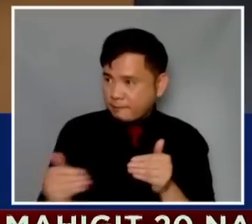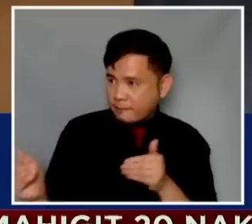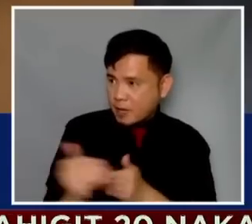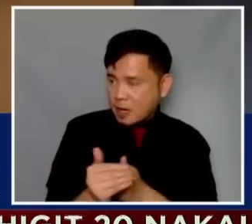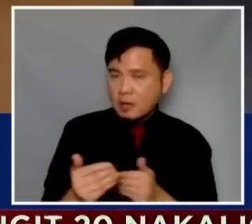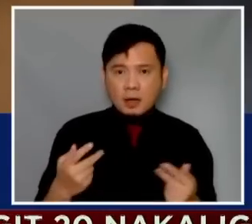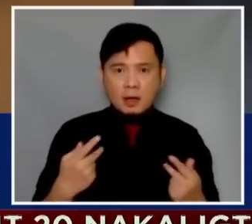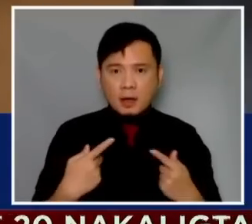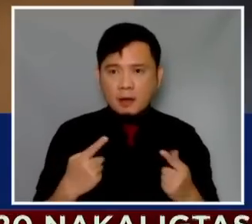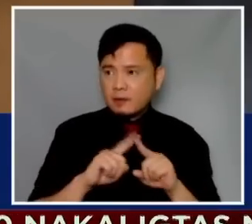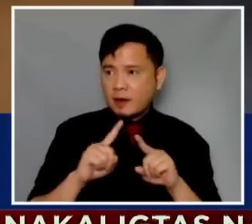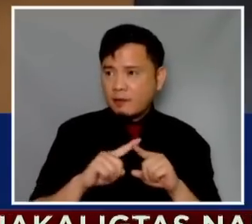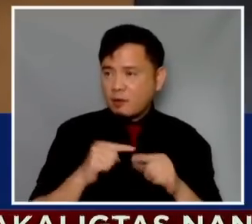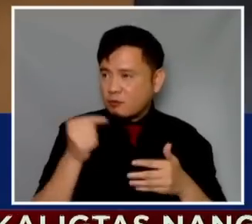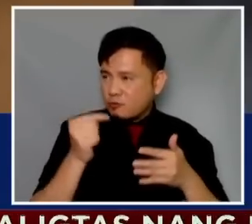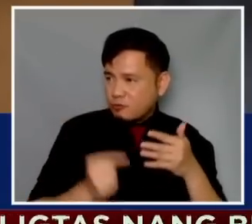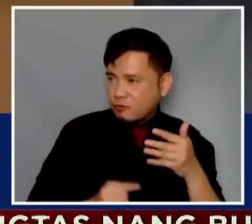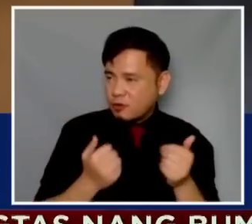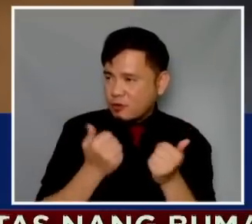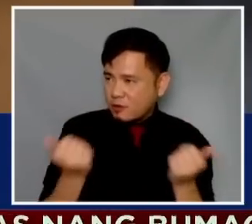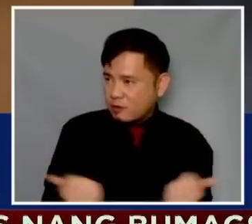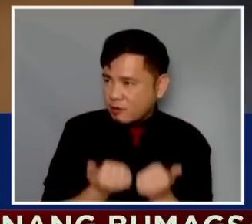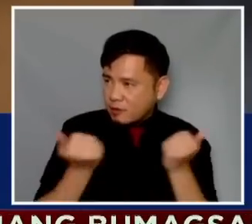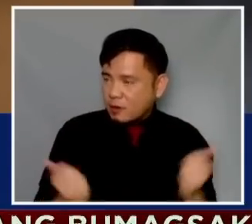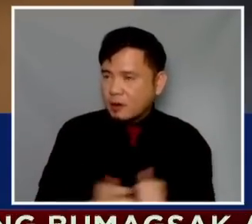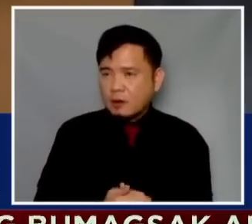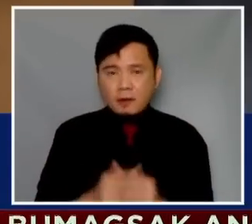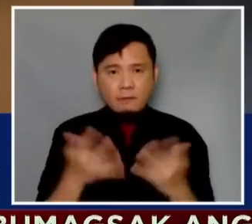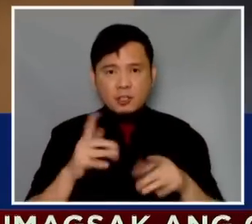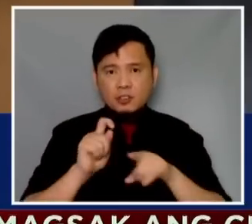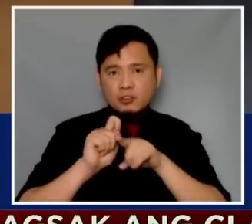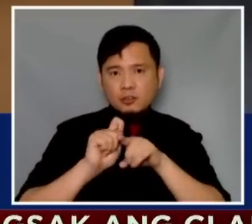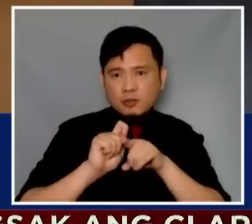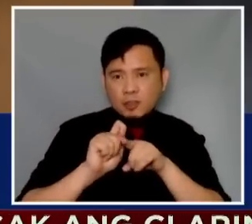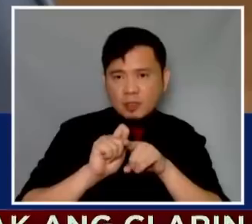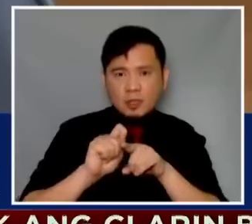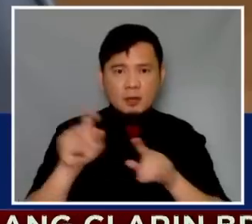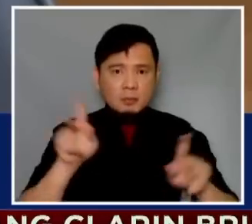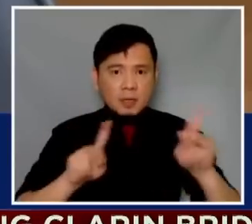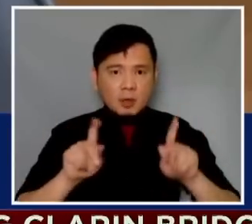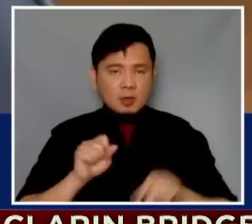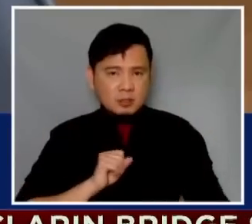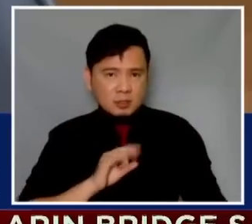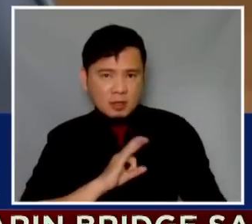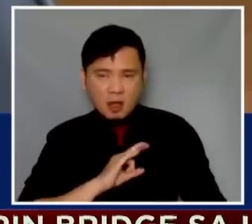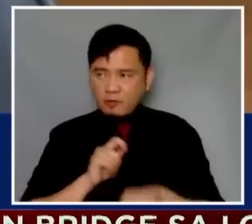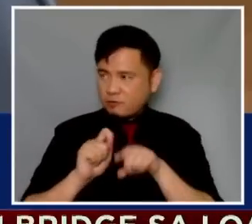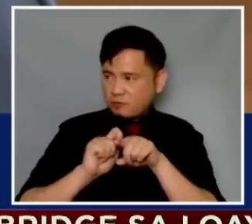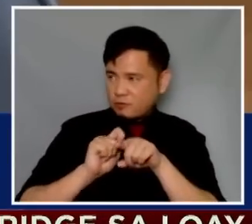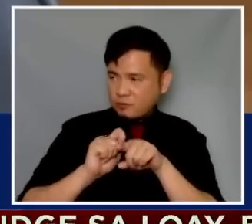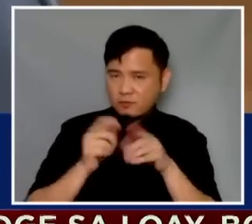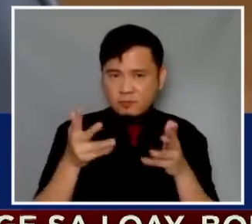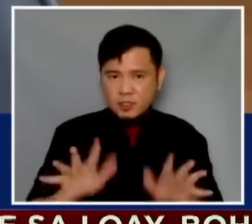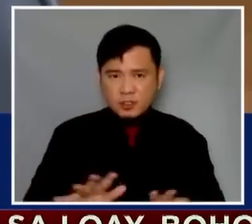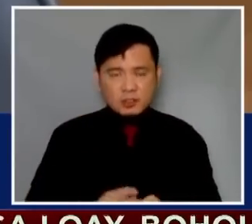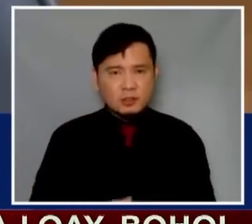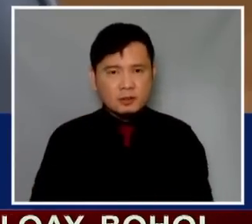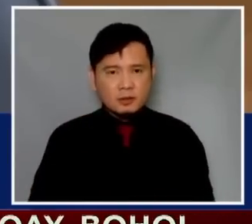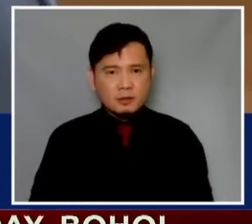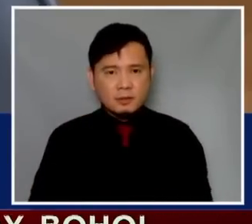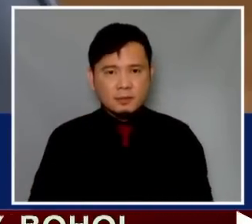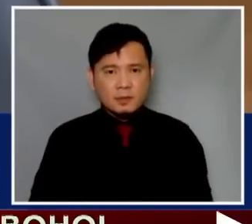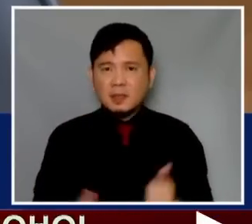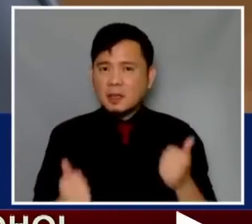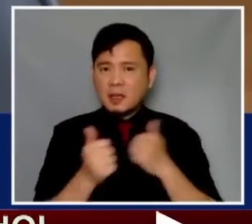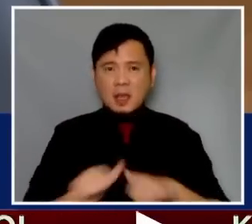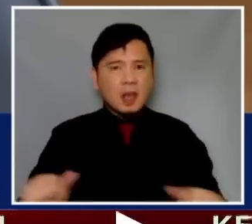ready. We have already trained all our election workers. Sabi nga nila, kahit anong